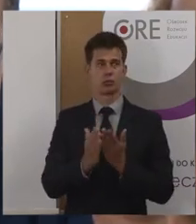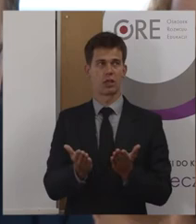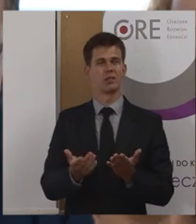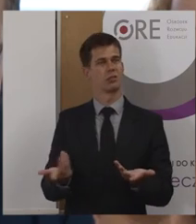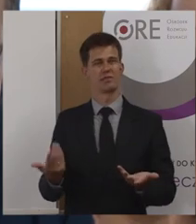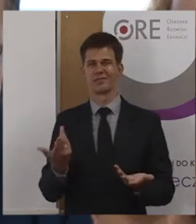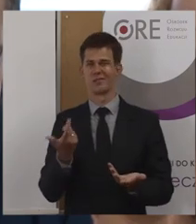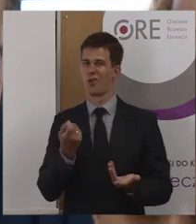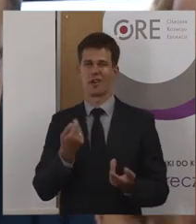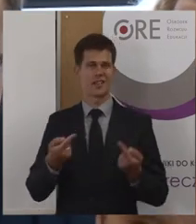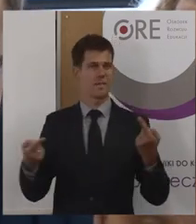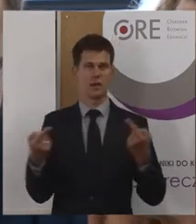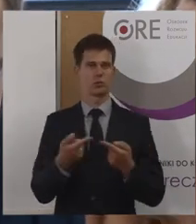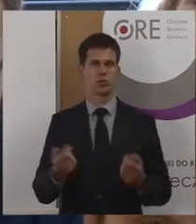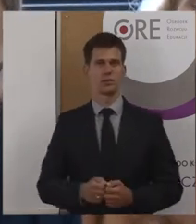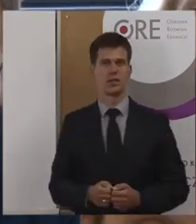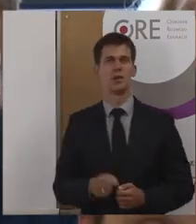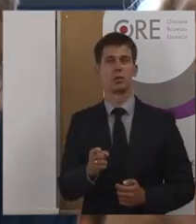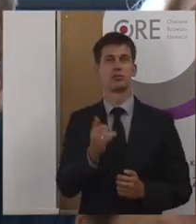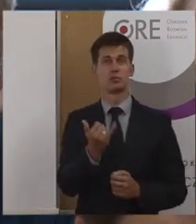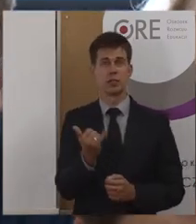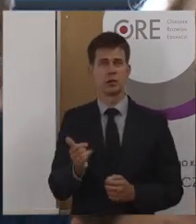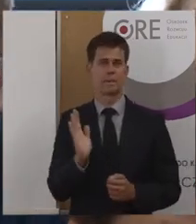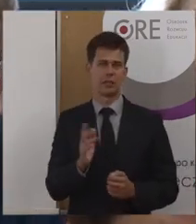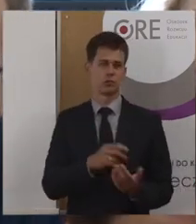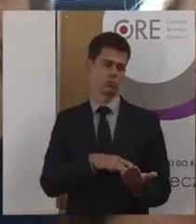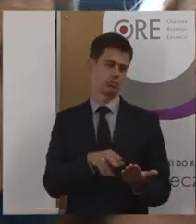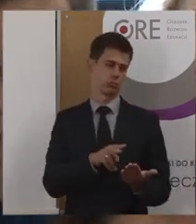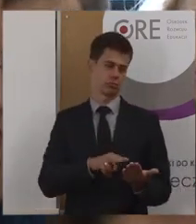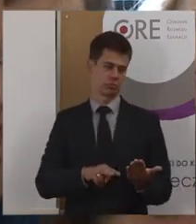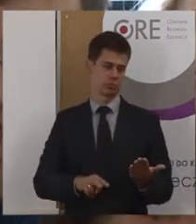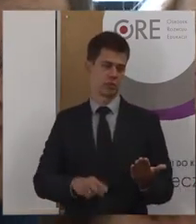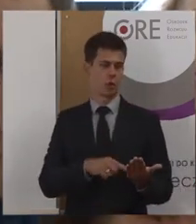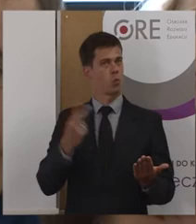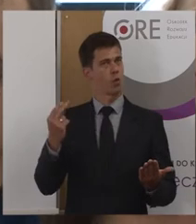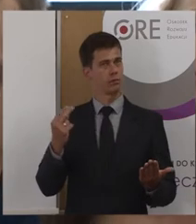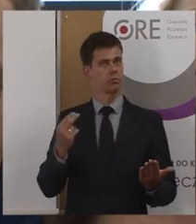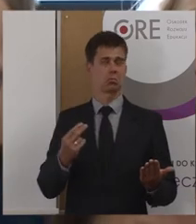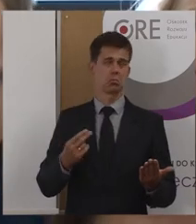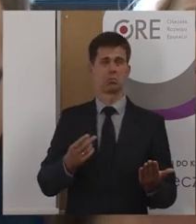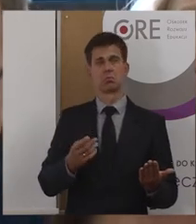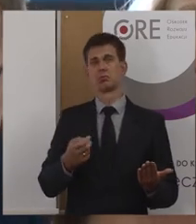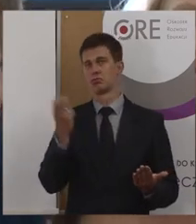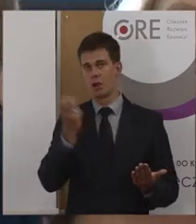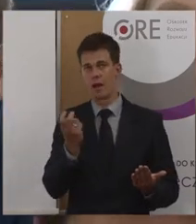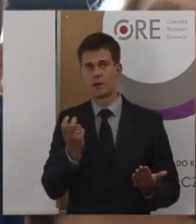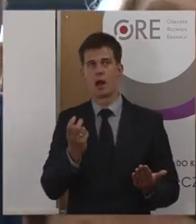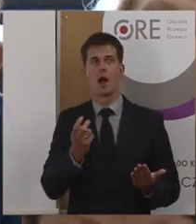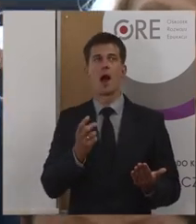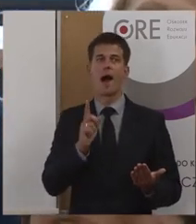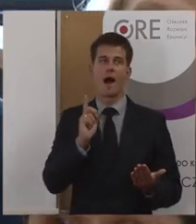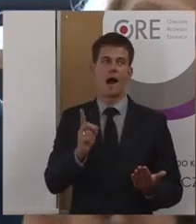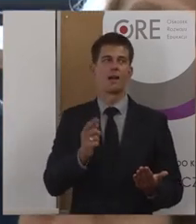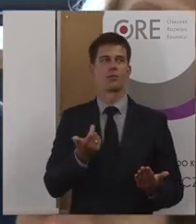swojej funkcji. Że dzieci do tego podręcznika zajrzą, ale nie wykorzystają efektywnie. Zgadzam się z profesorem